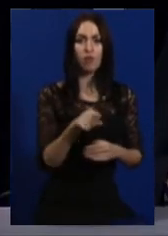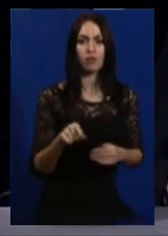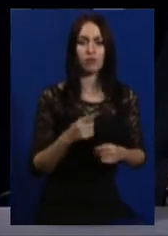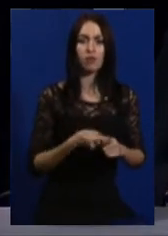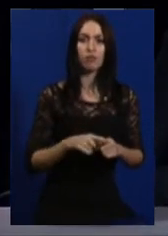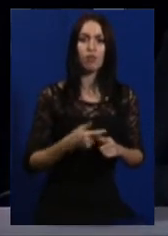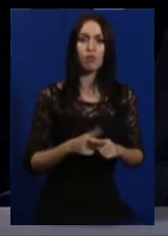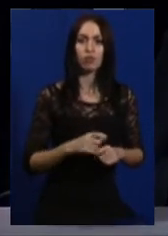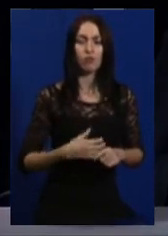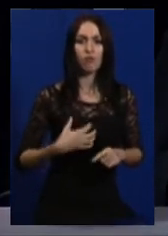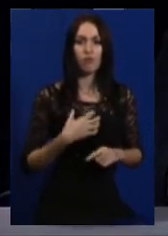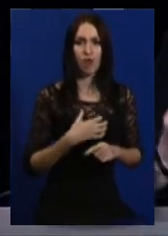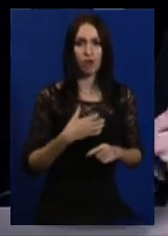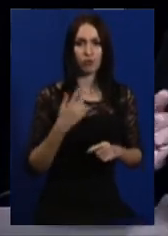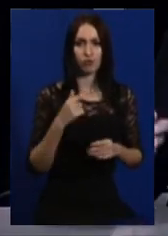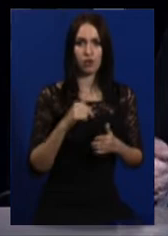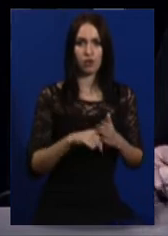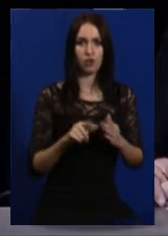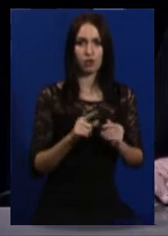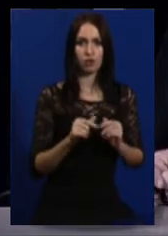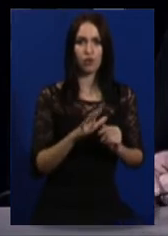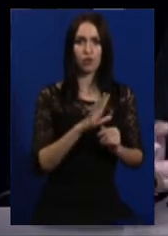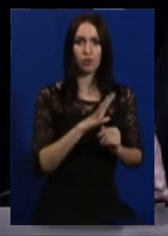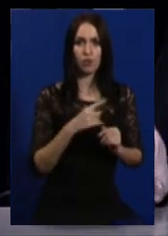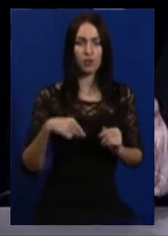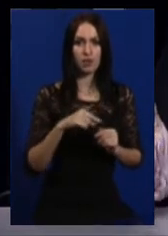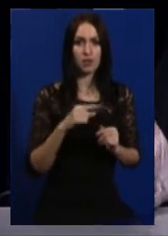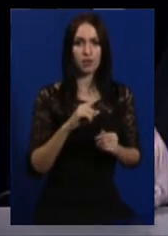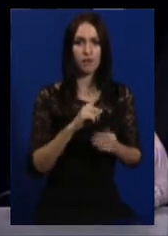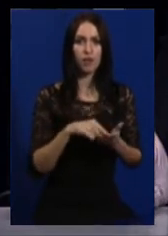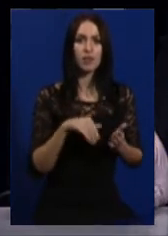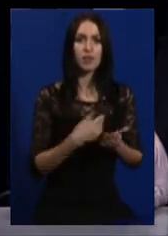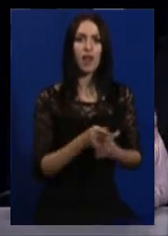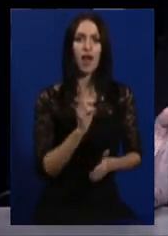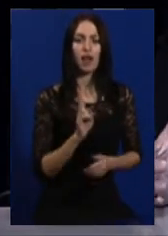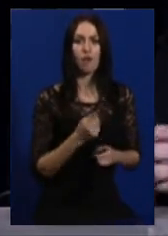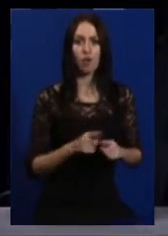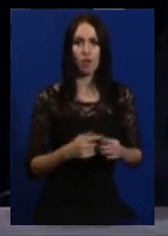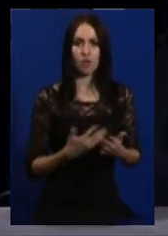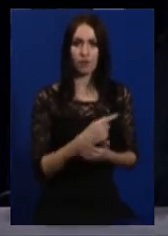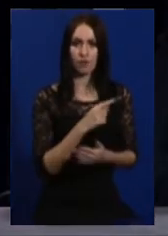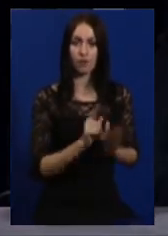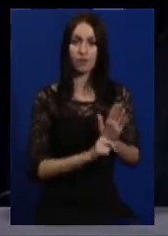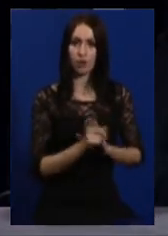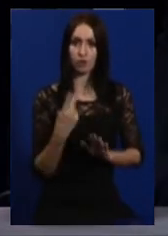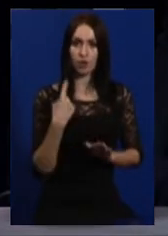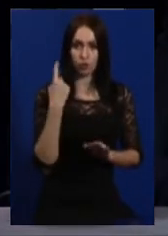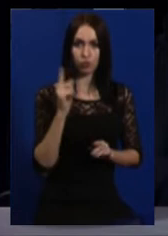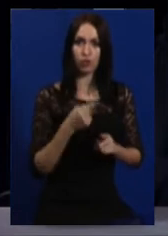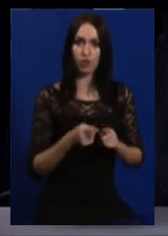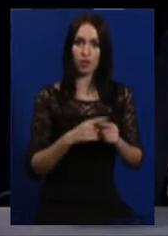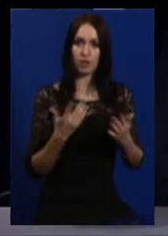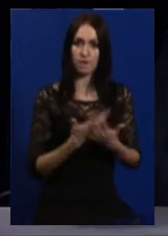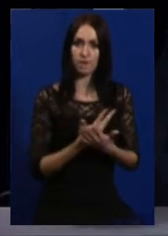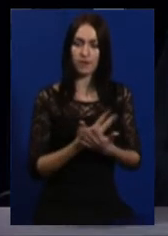важный laserjet которые подводят нас к вопросам для кого же этот фильм до вначале мы думали что это фильм